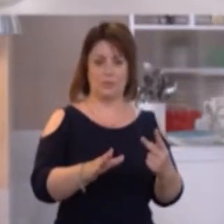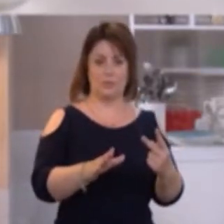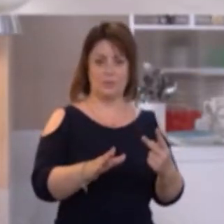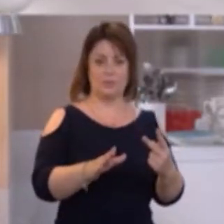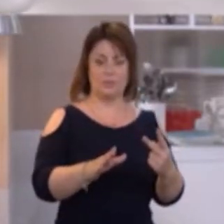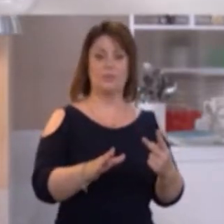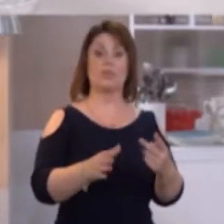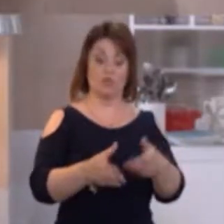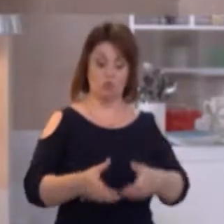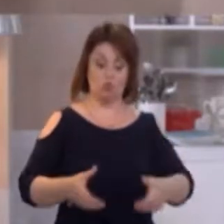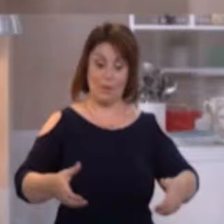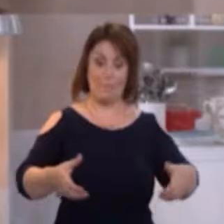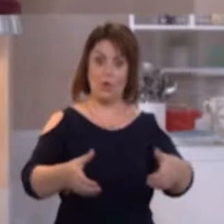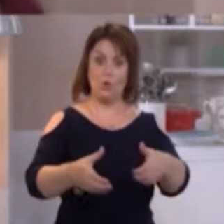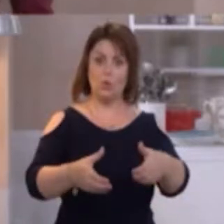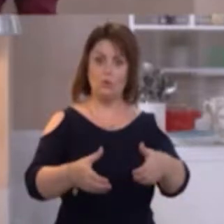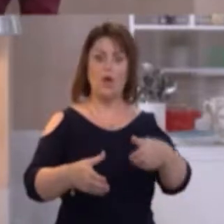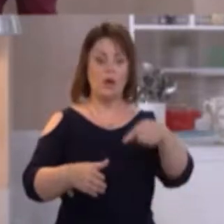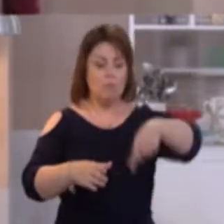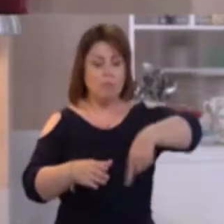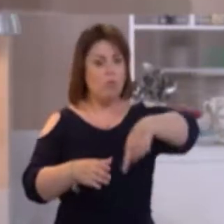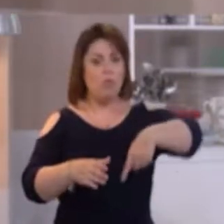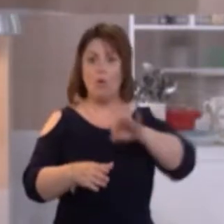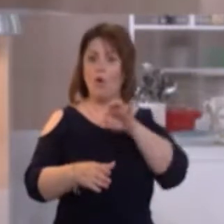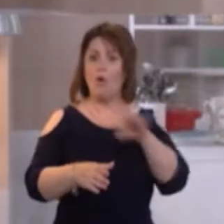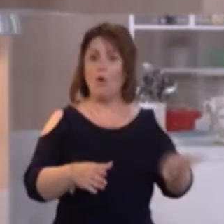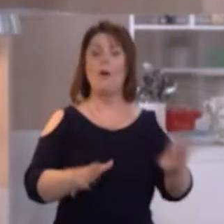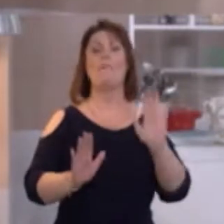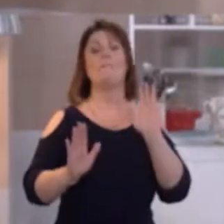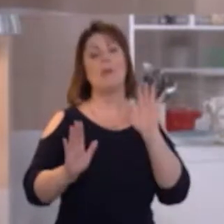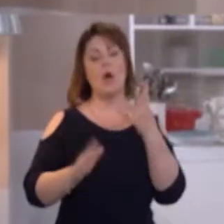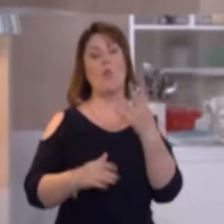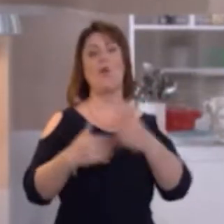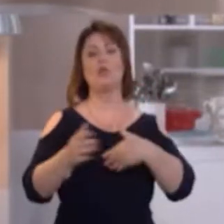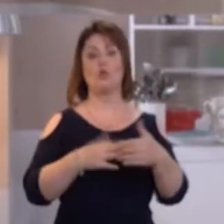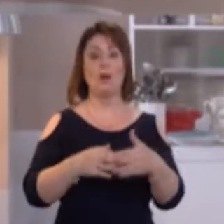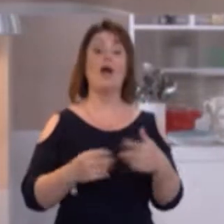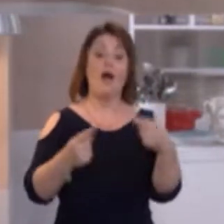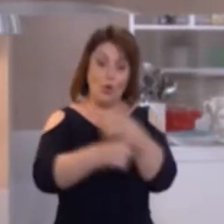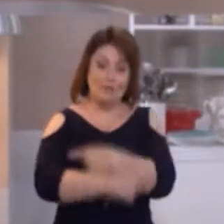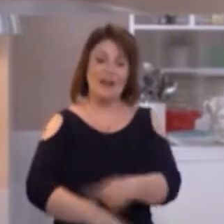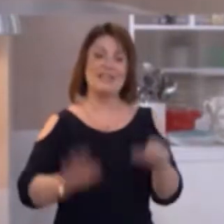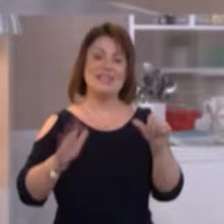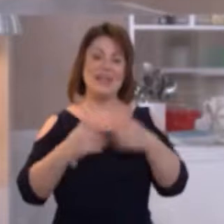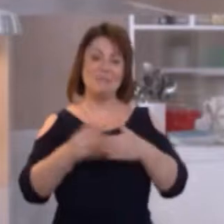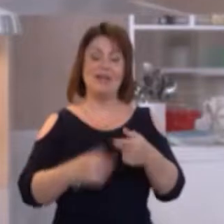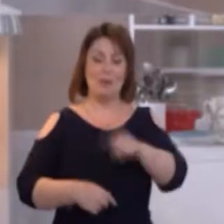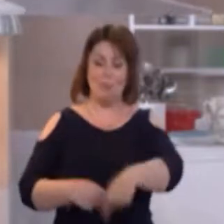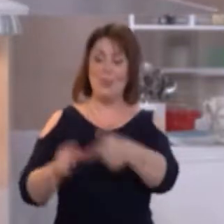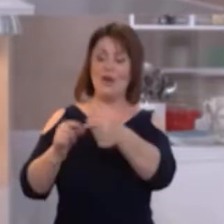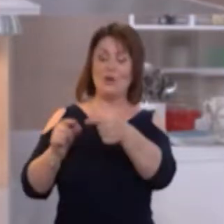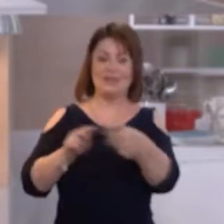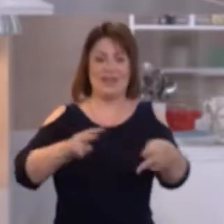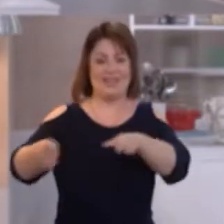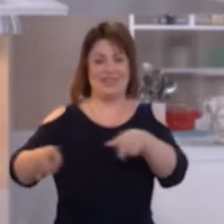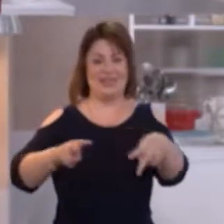Un ciambellone senza buco, ma a quattro mani, anzi a sei mani, perché ci sono anche quelle di Rosaria che